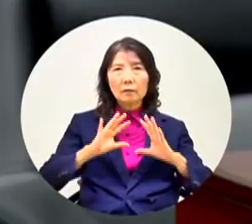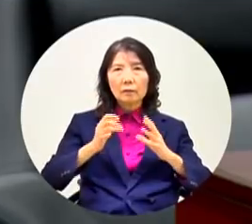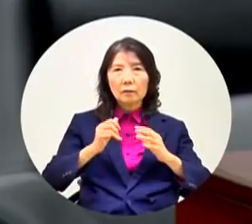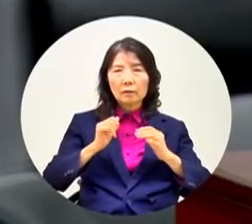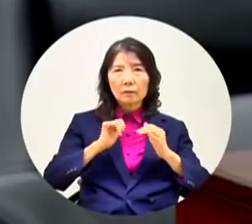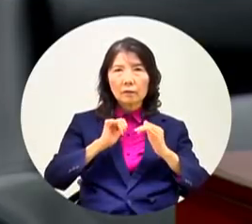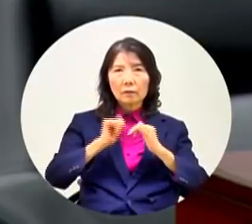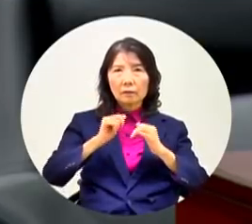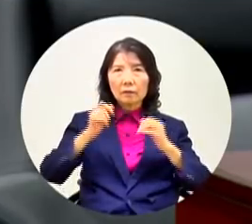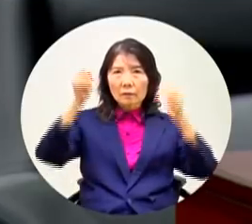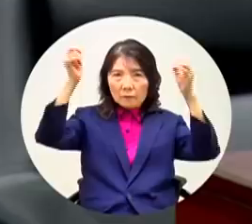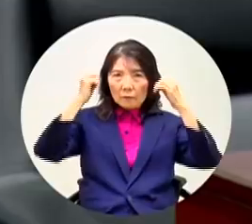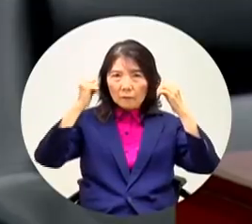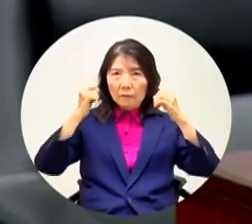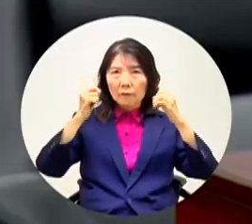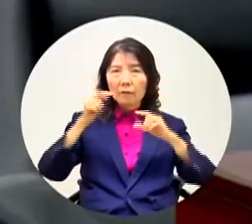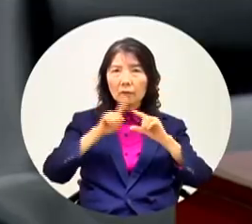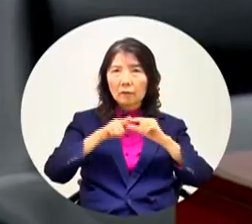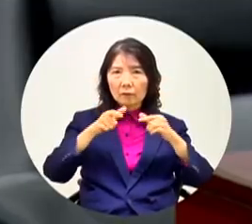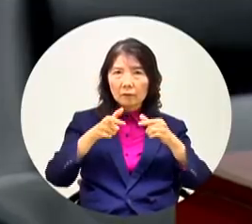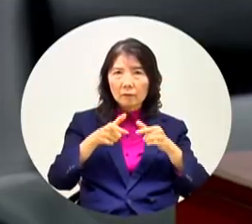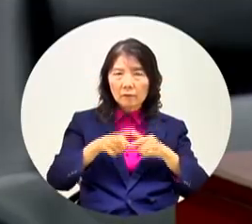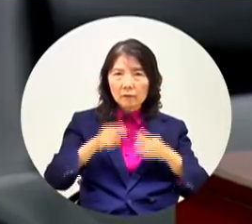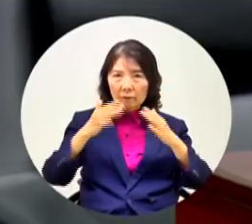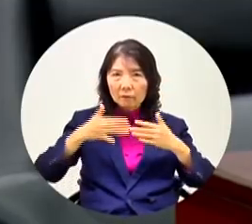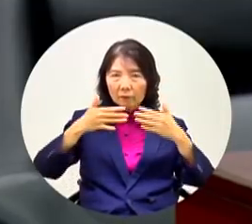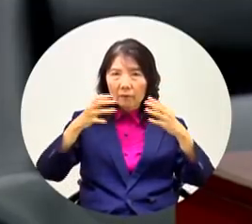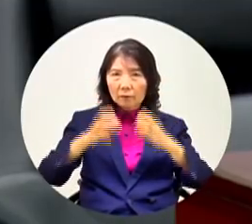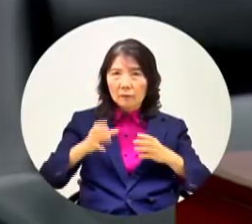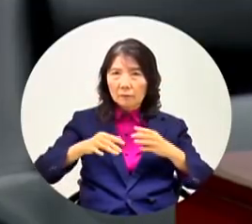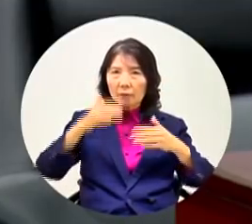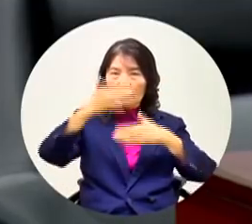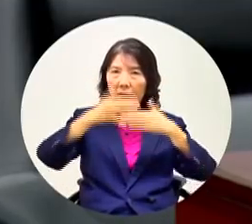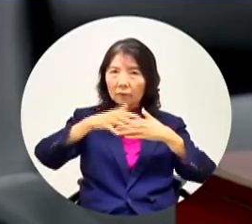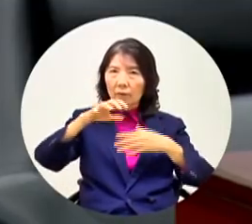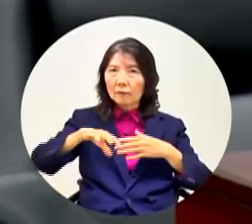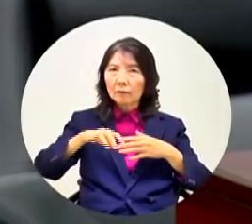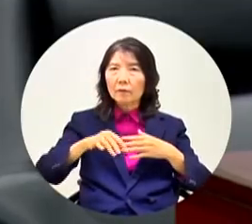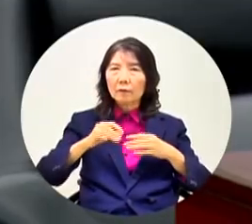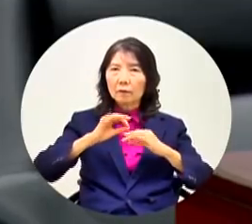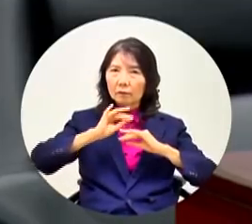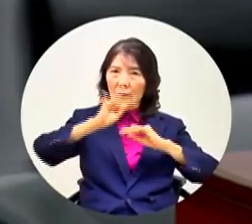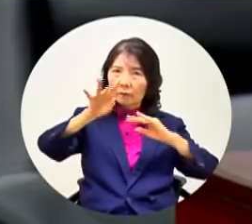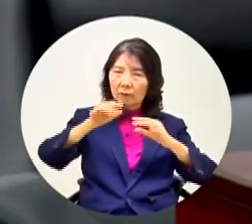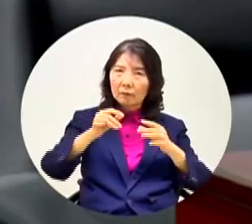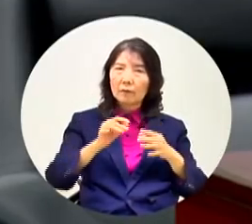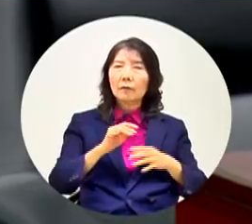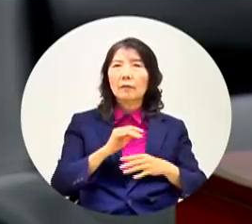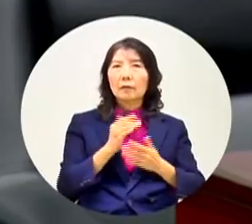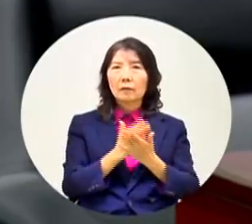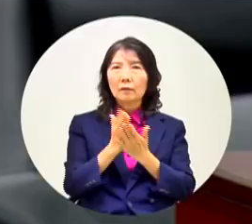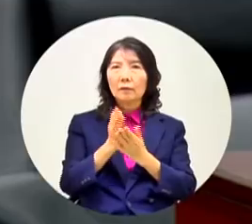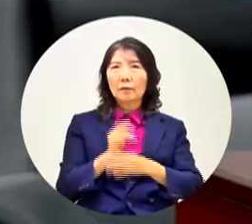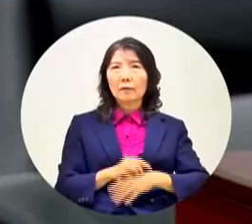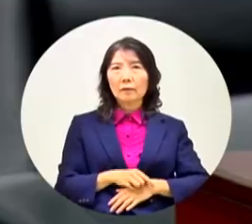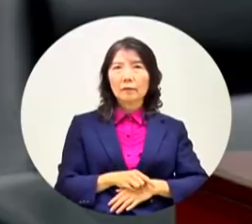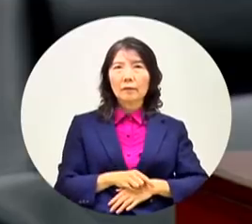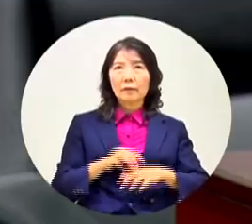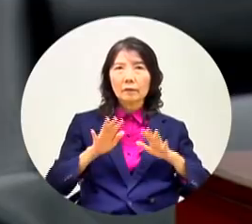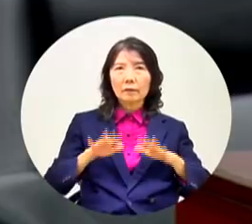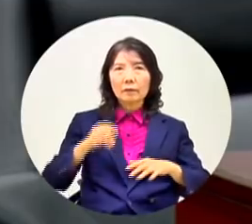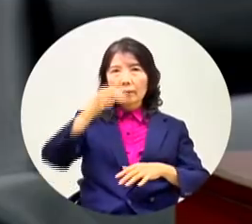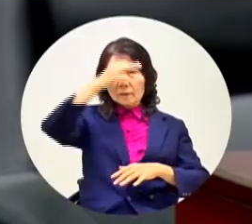心，咱的电影院，啊，咱的百货公司，所以伫遮，阮洪山